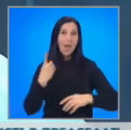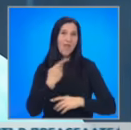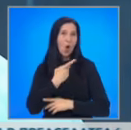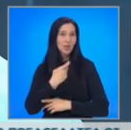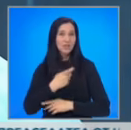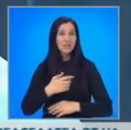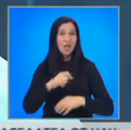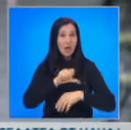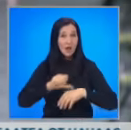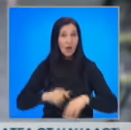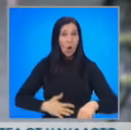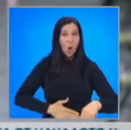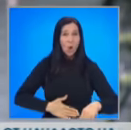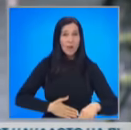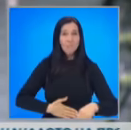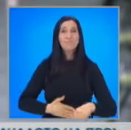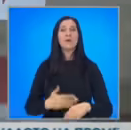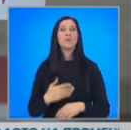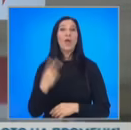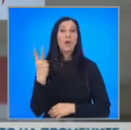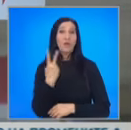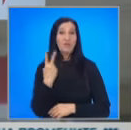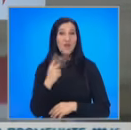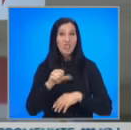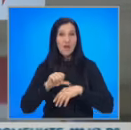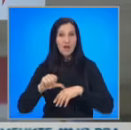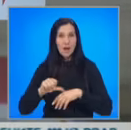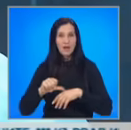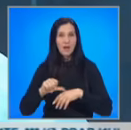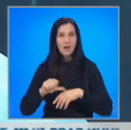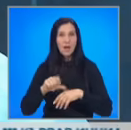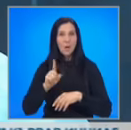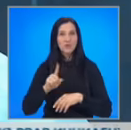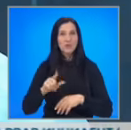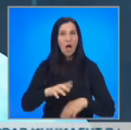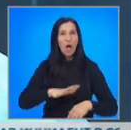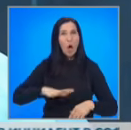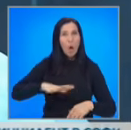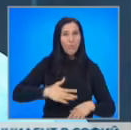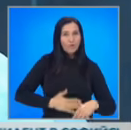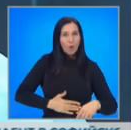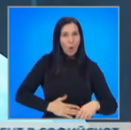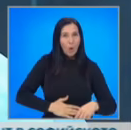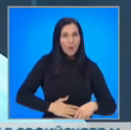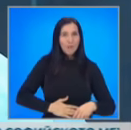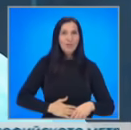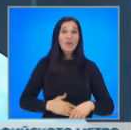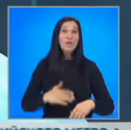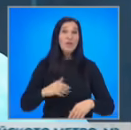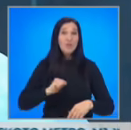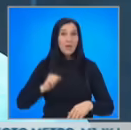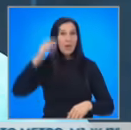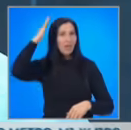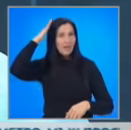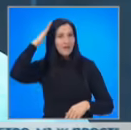рана в корема в областта на слезката. И двете рани, които са в областта на корема и в областта на